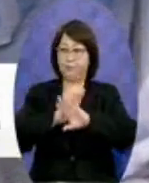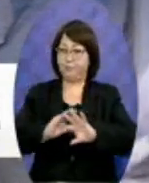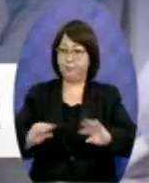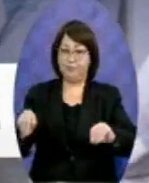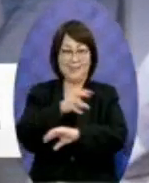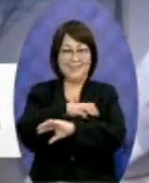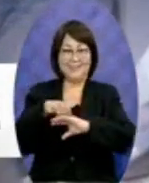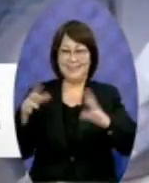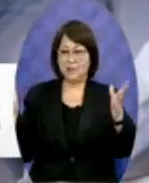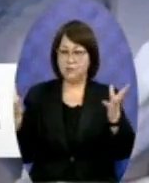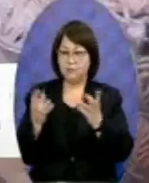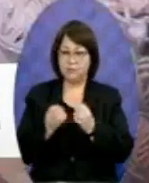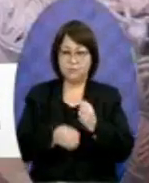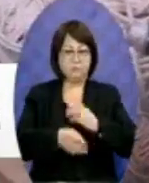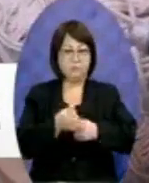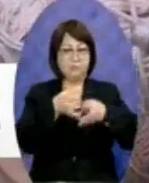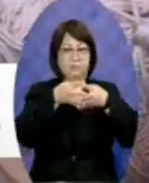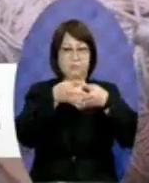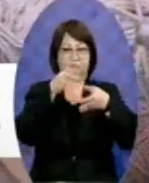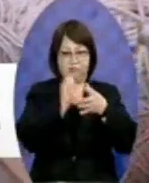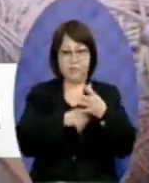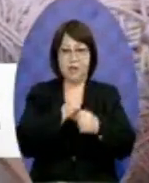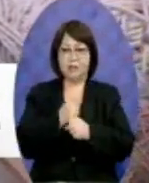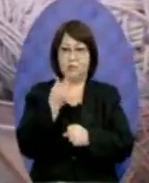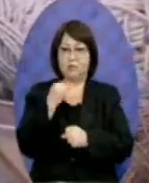мөн багасна гэж орон нутгийнхан тооцоолж байна.